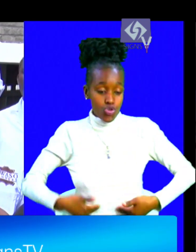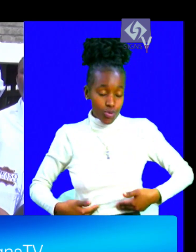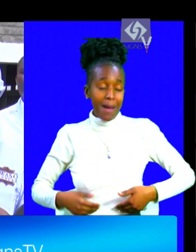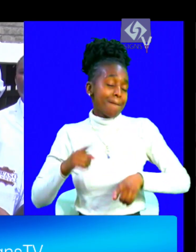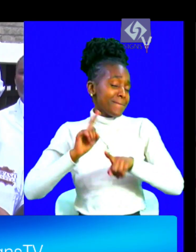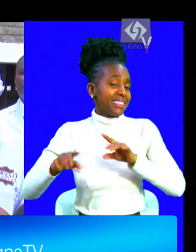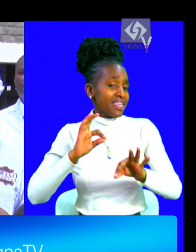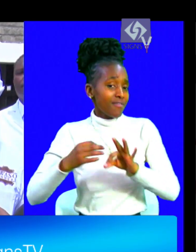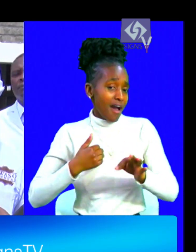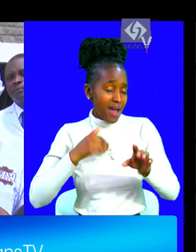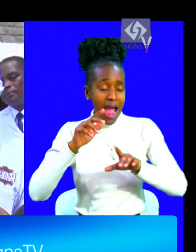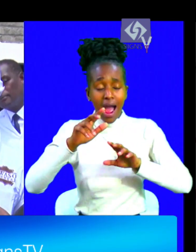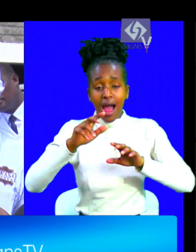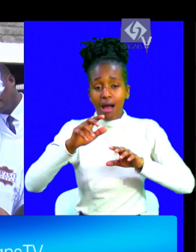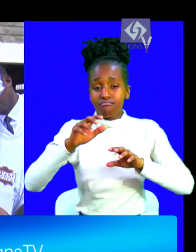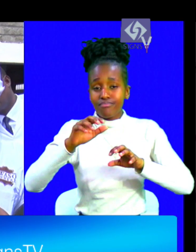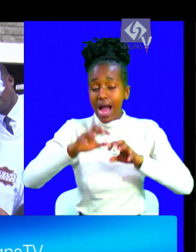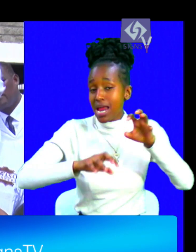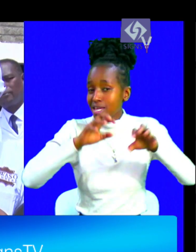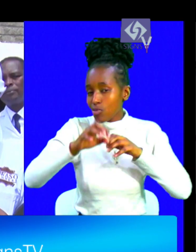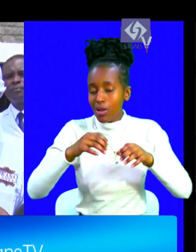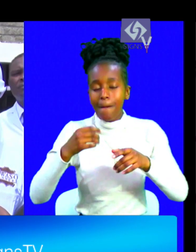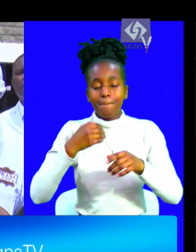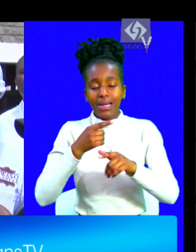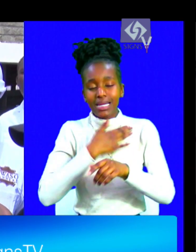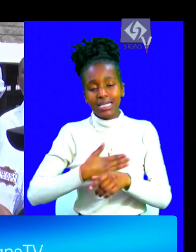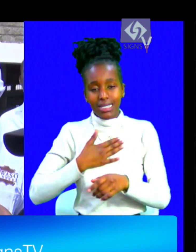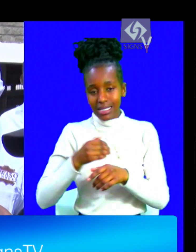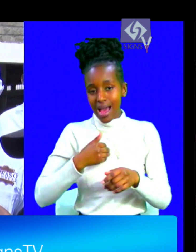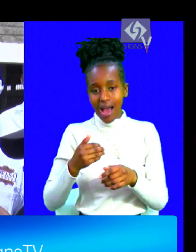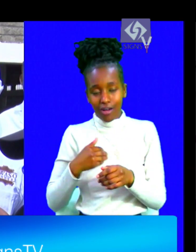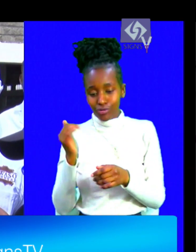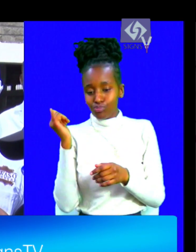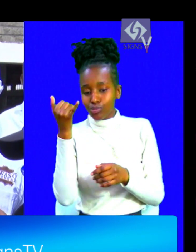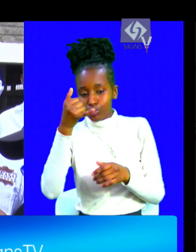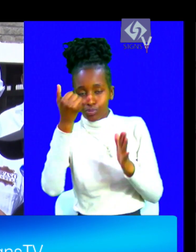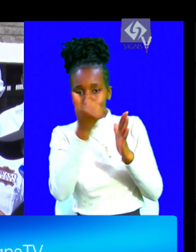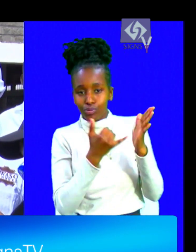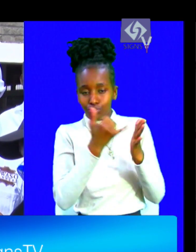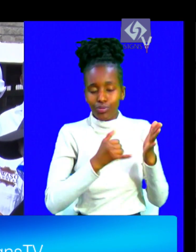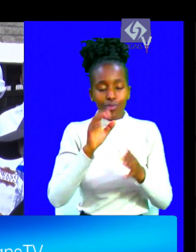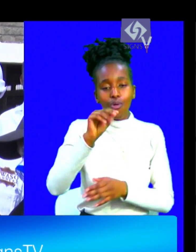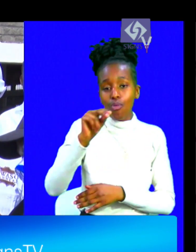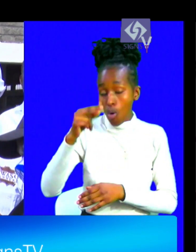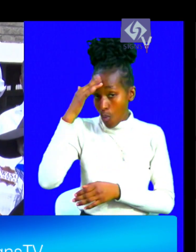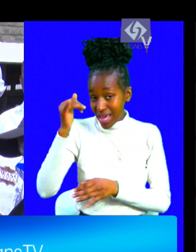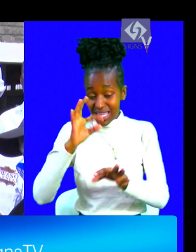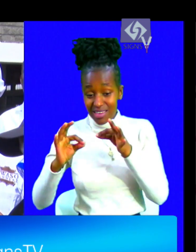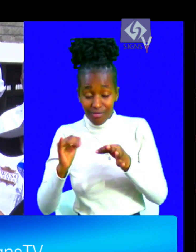maalama. Hiyo inaharibu ngozi, na ikiharibu ngozi ukilete hapa kwa factory, wanasema hiyo ngozi imeharibika na haiwezi